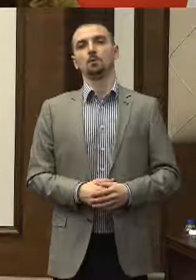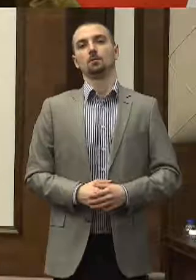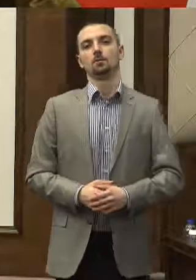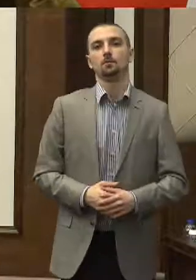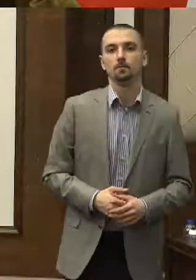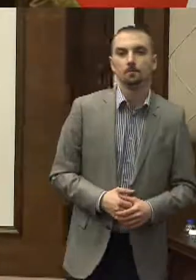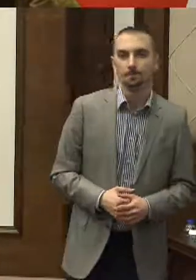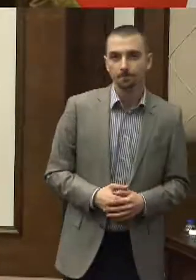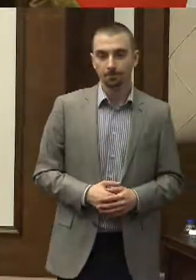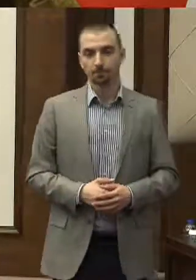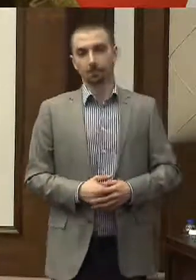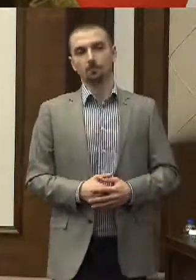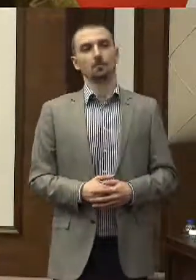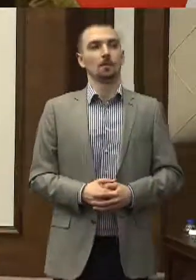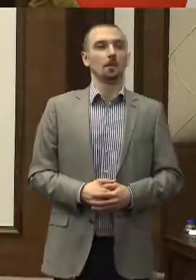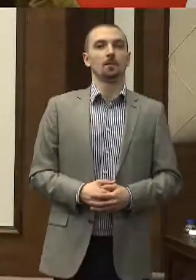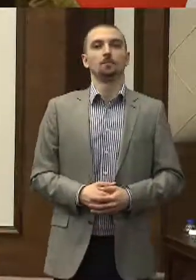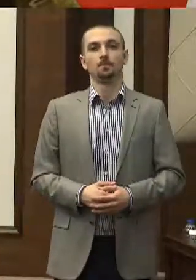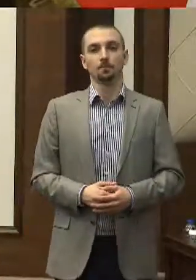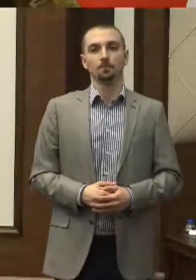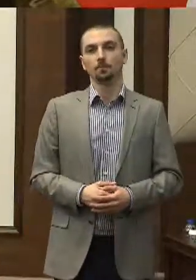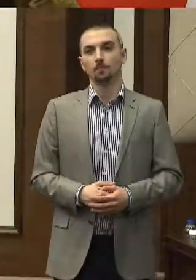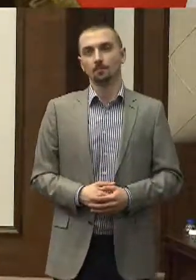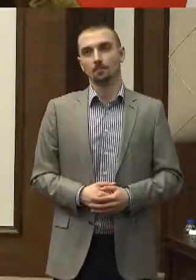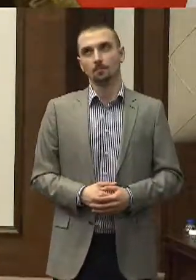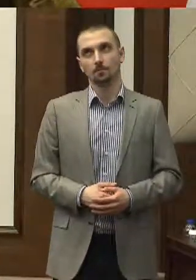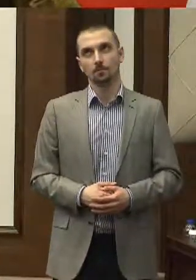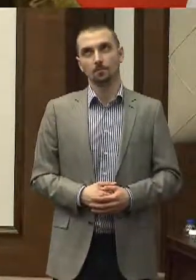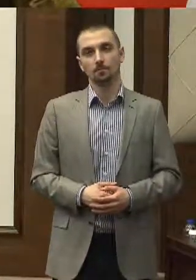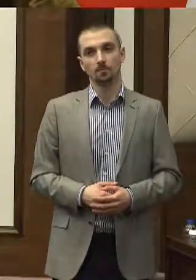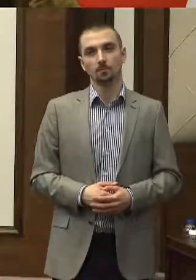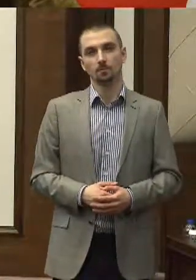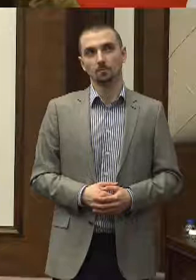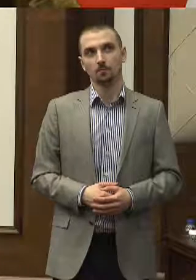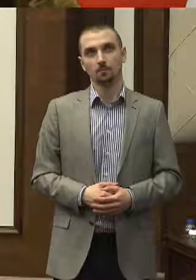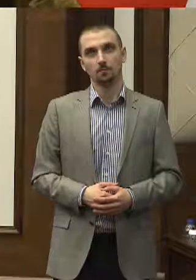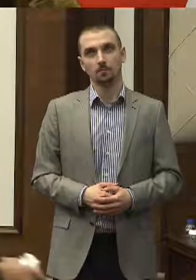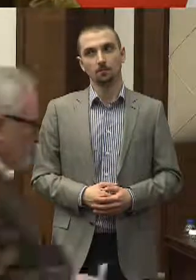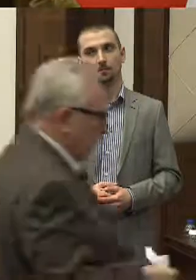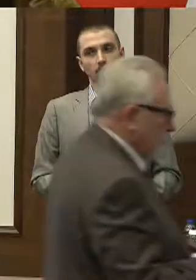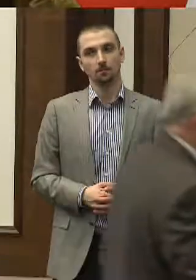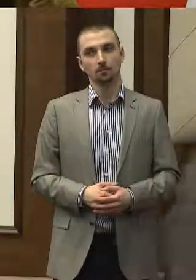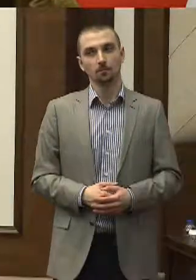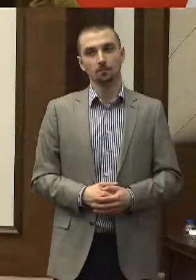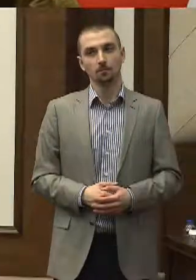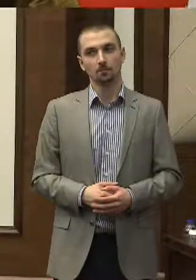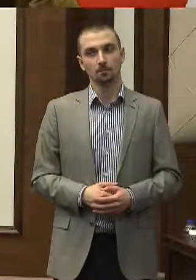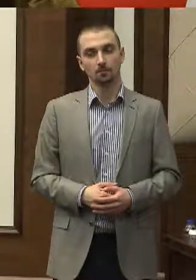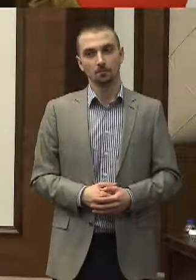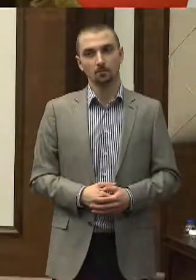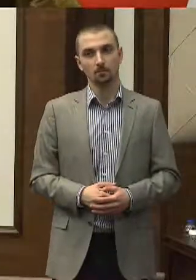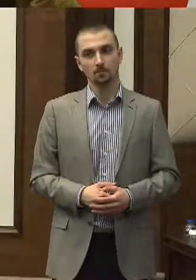49. maddesi ve 18 Taksim L maddesi ile 657 sayılı yasanın 45.